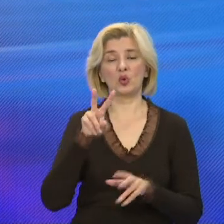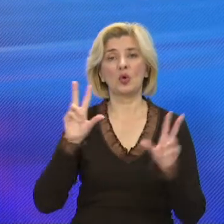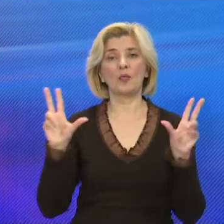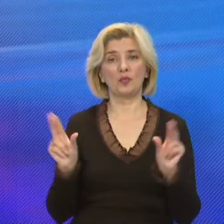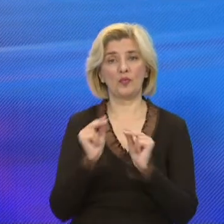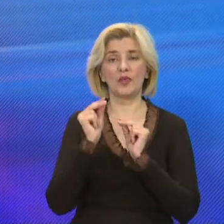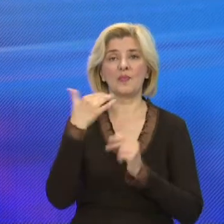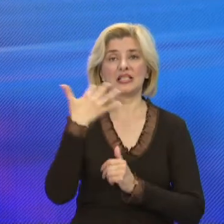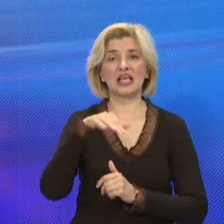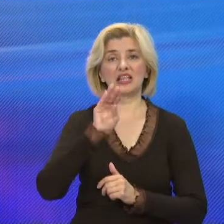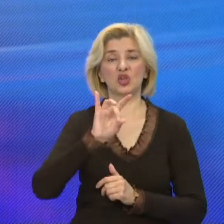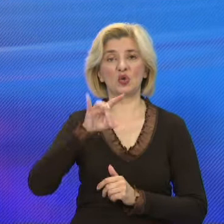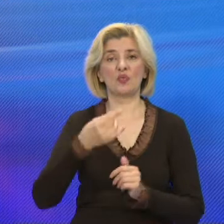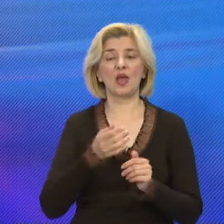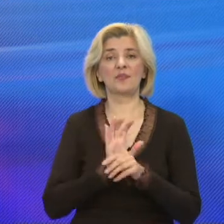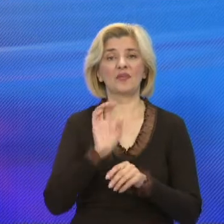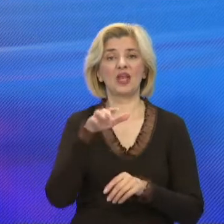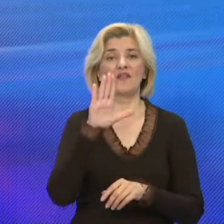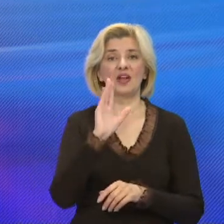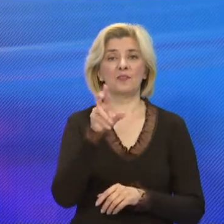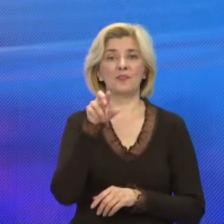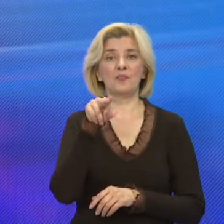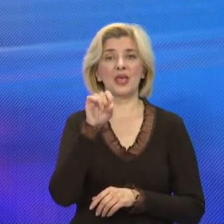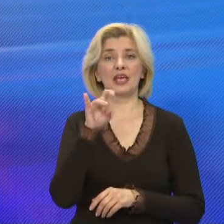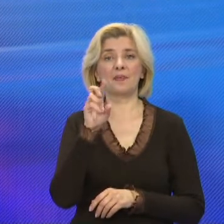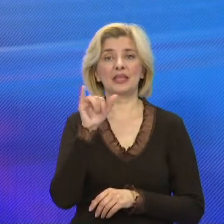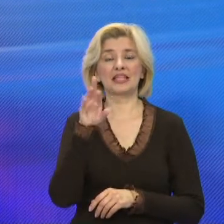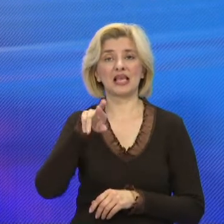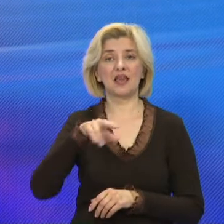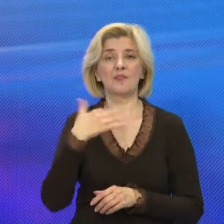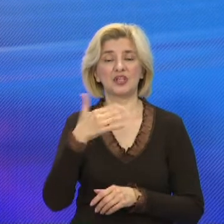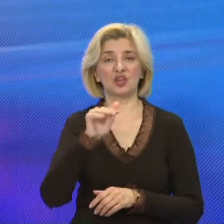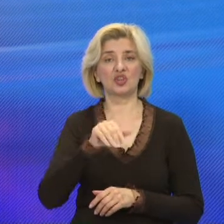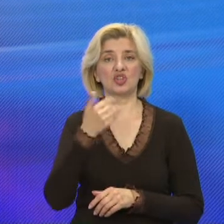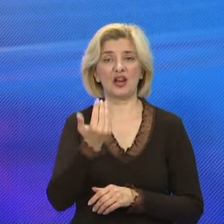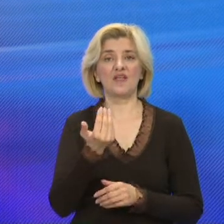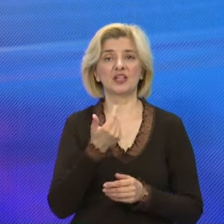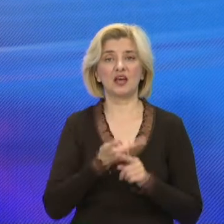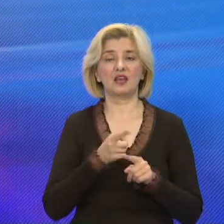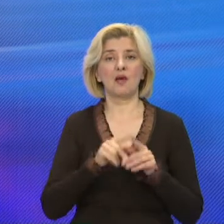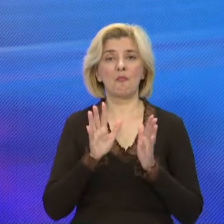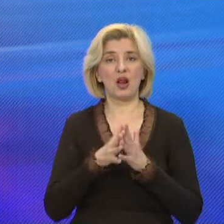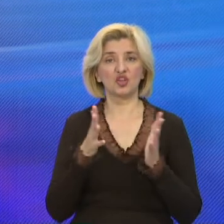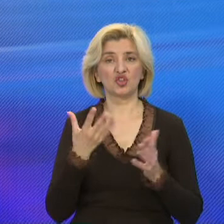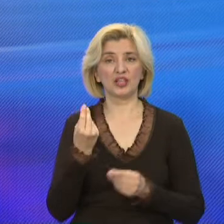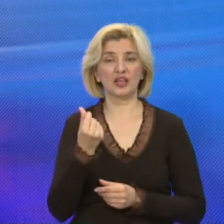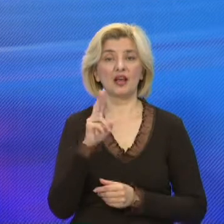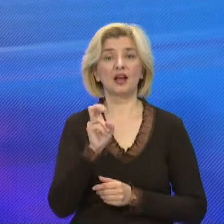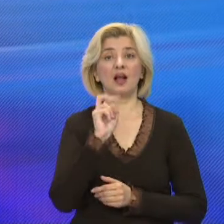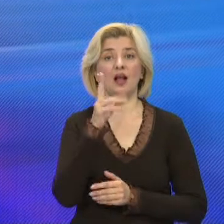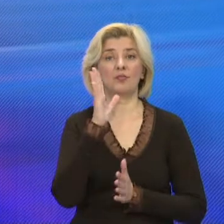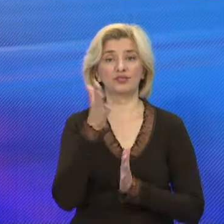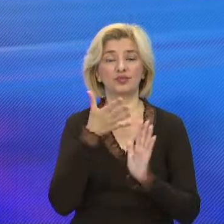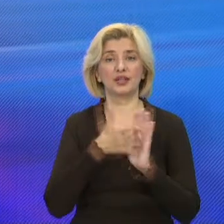50 тысяч рублей отправились к Валентине Рябинской. 50 тысяч для вас, ну, это большие же деньги? Конечно. Очень. Как будете